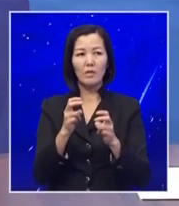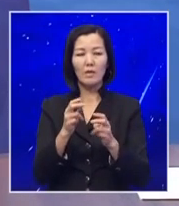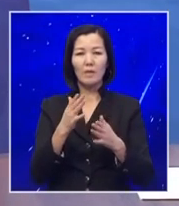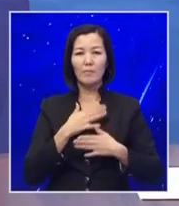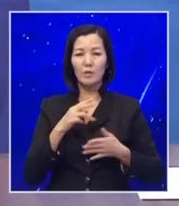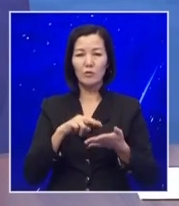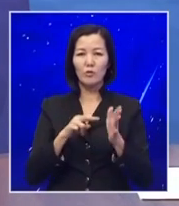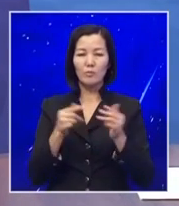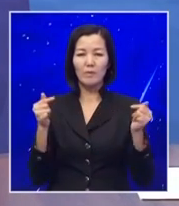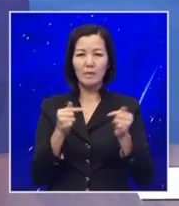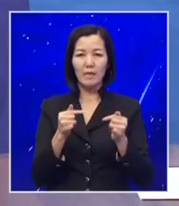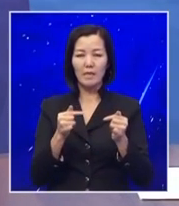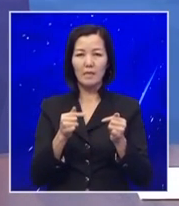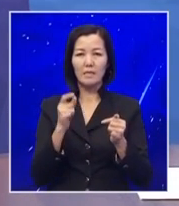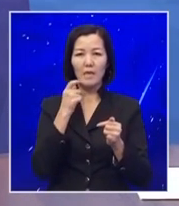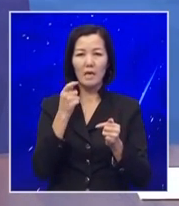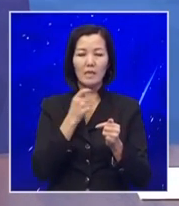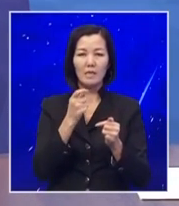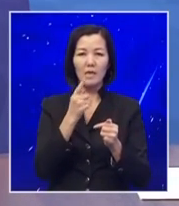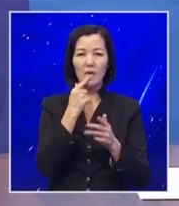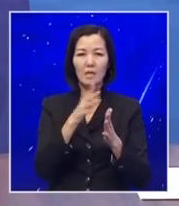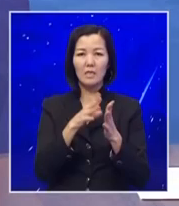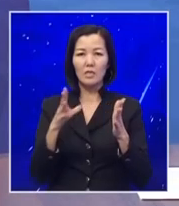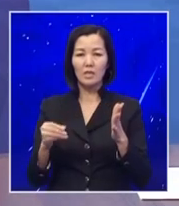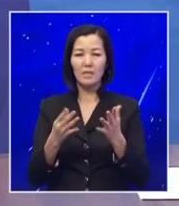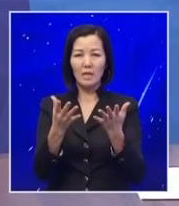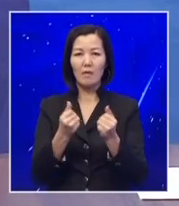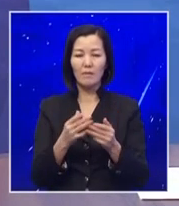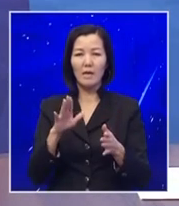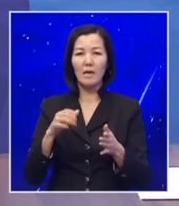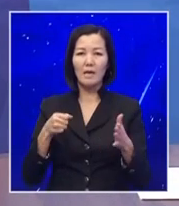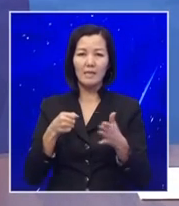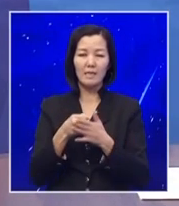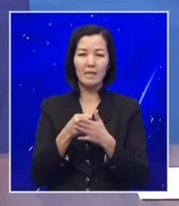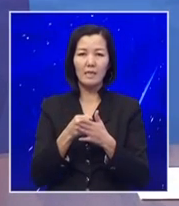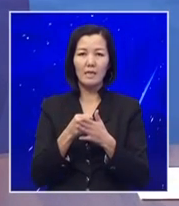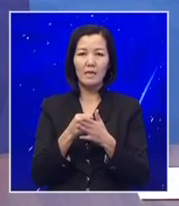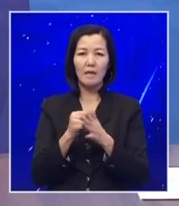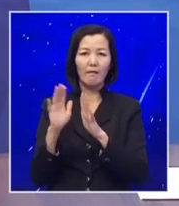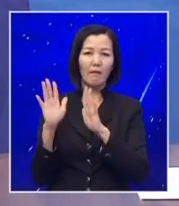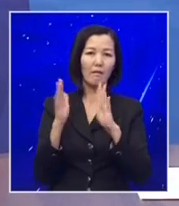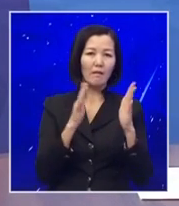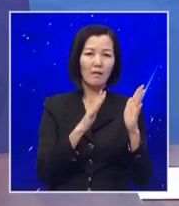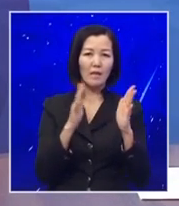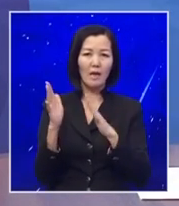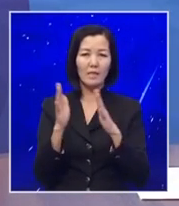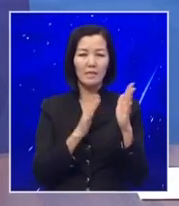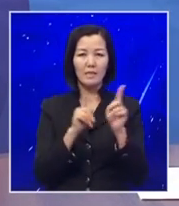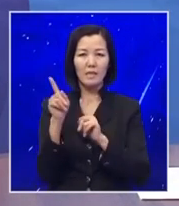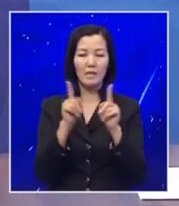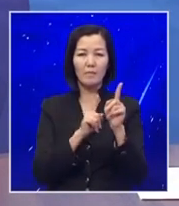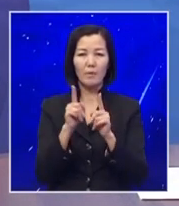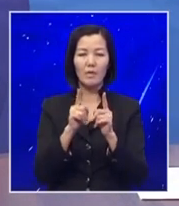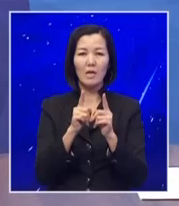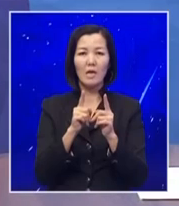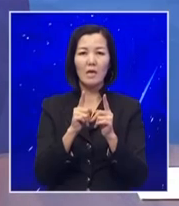біздің жоспарымызға сәйкес қант құлшасын қабылдағанша дейін осы тростникпен жұмыс істейді. Ол енді жыл бойы жұмыс істейді.